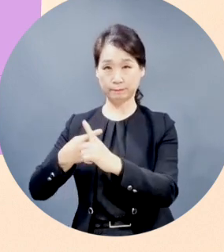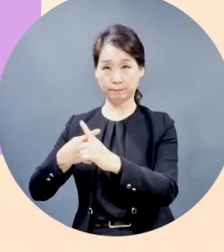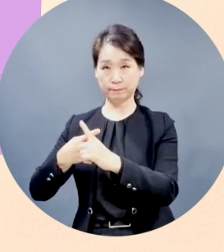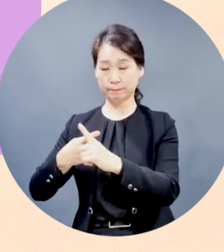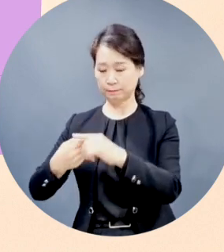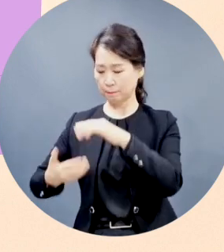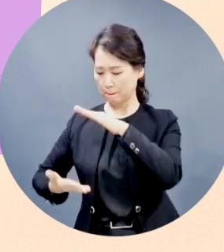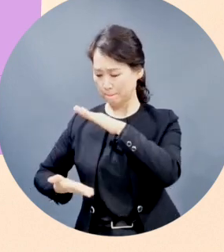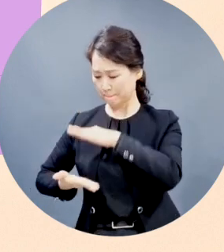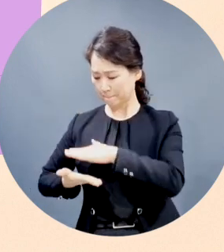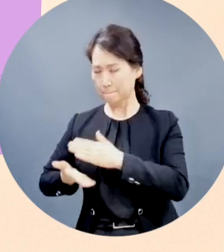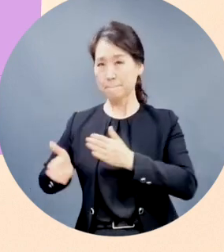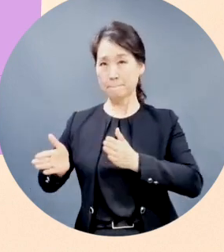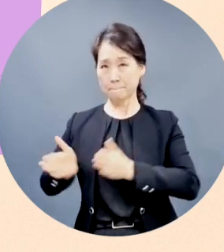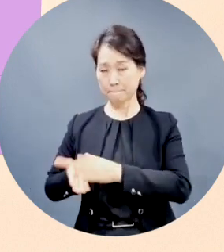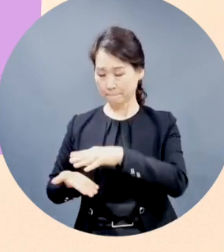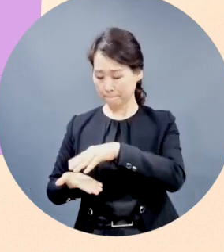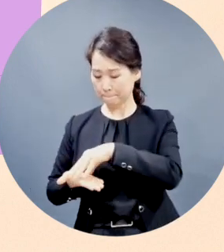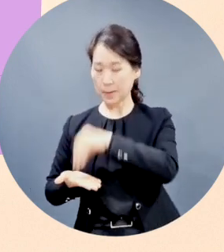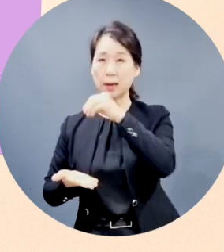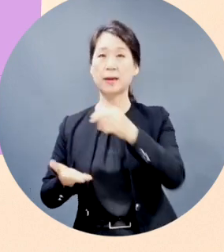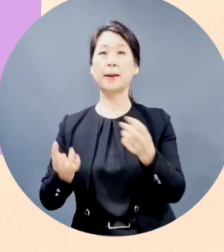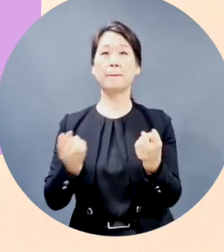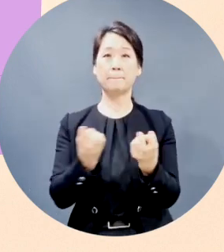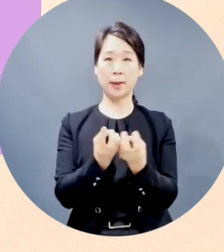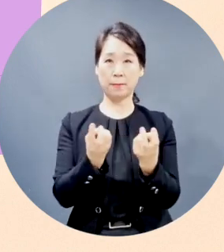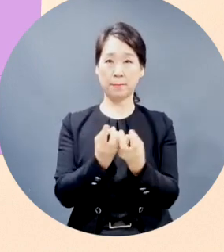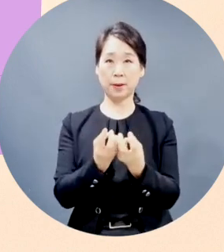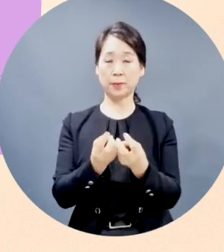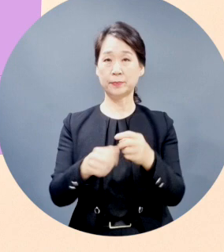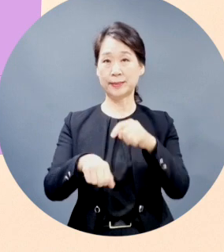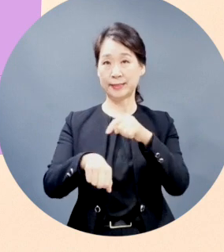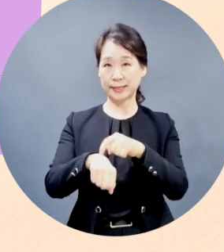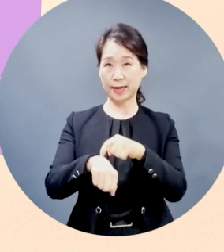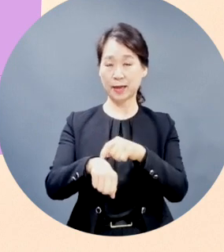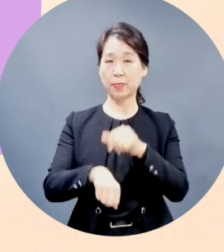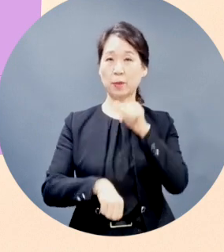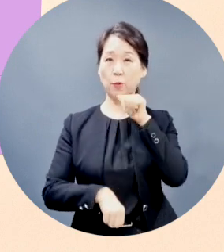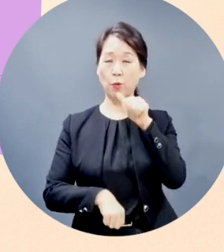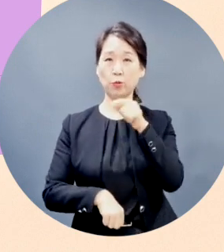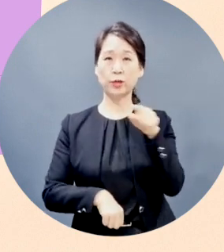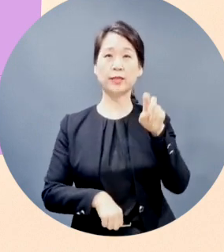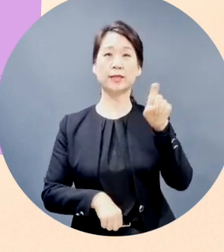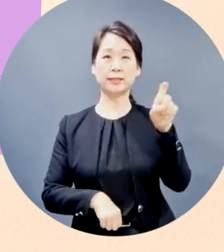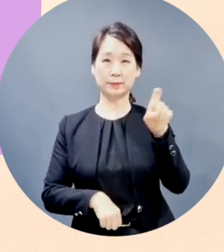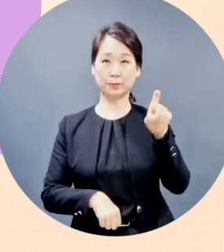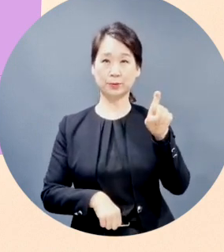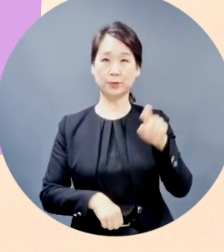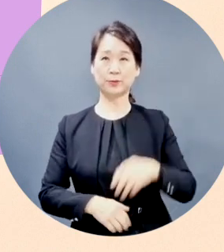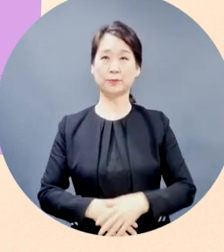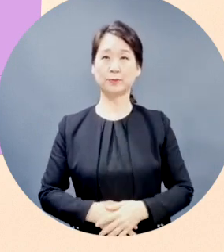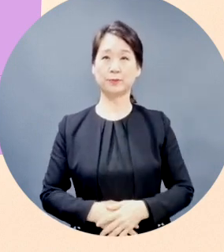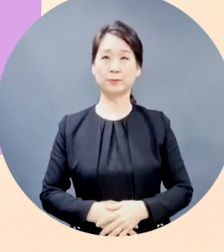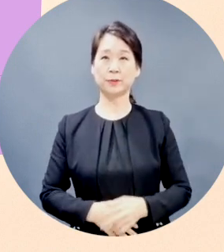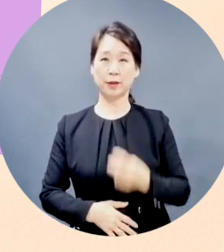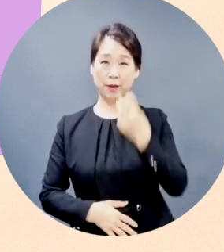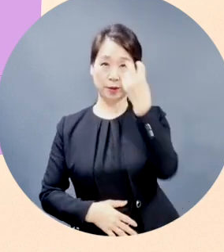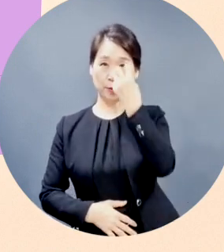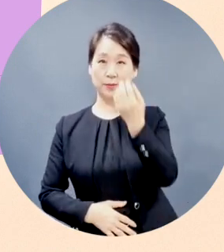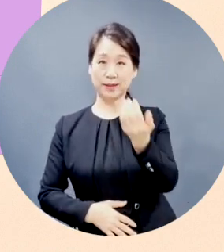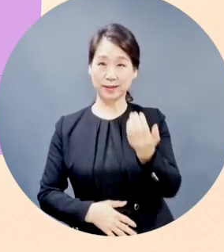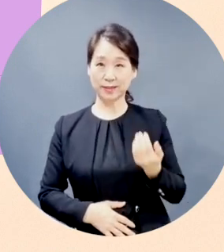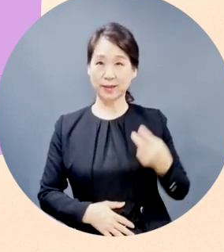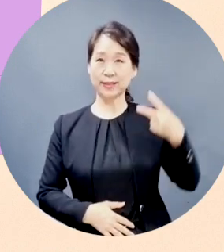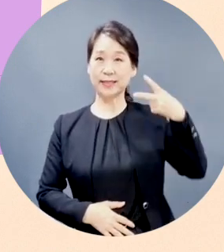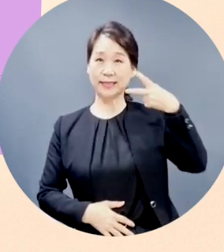방법으로 X선 기계로 유방을 압박해 촬영하는 방법입니다. 시간은 5분에서 10분 정도가 소요될 수